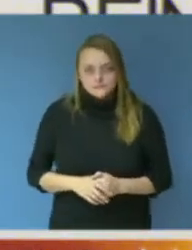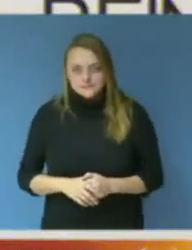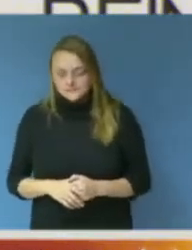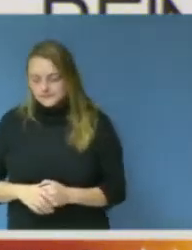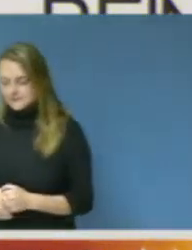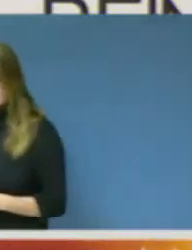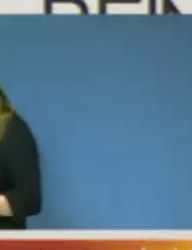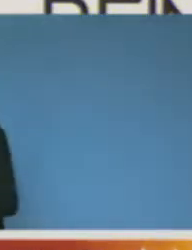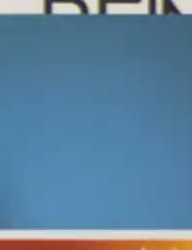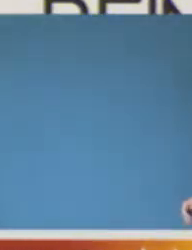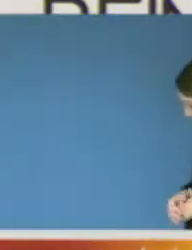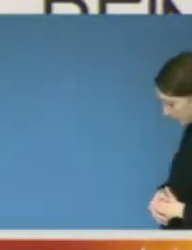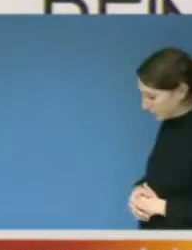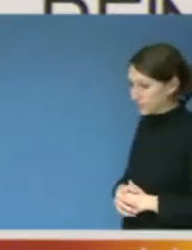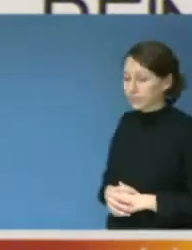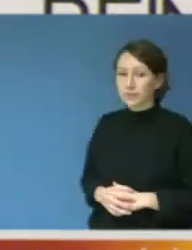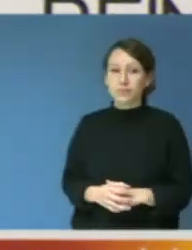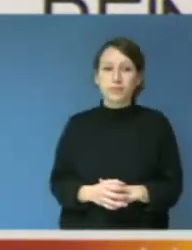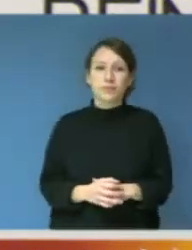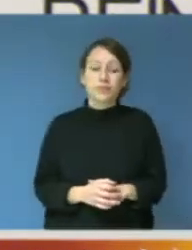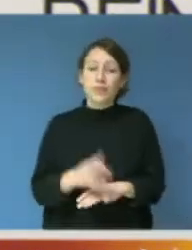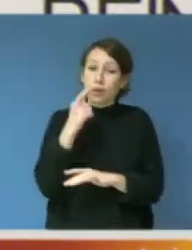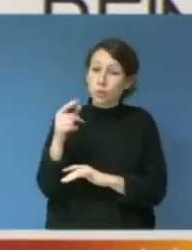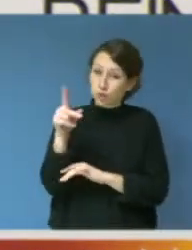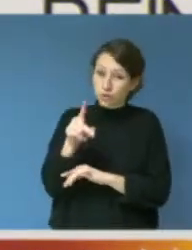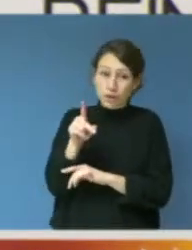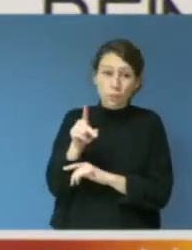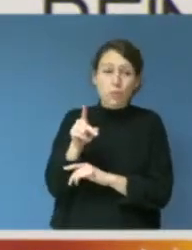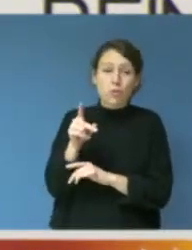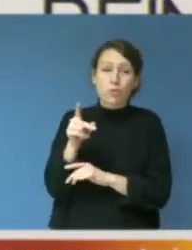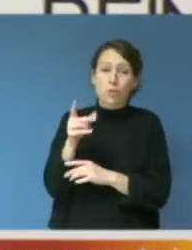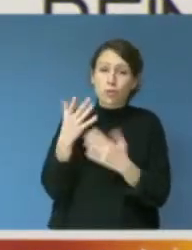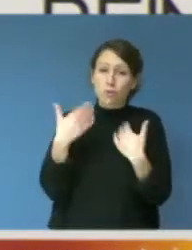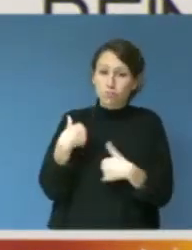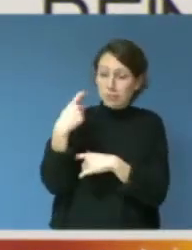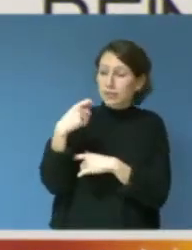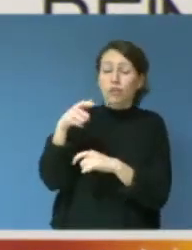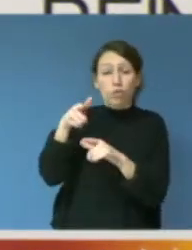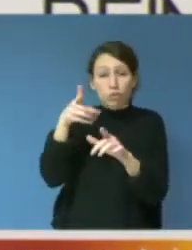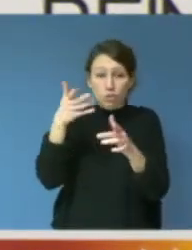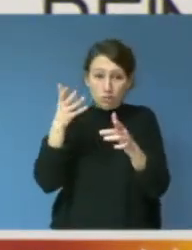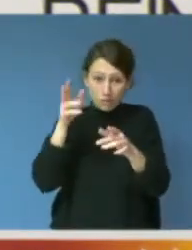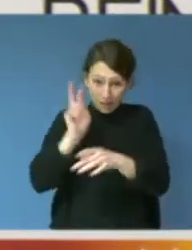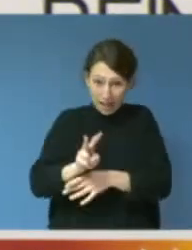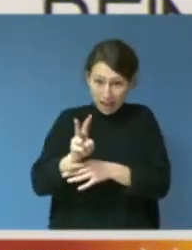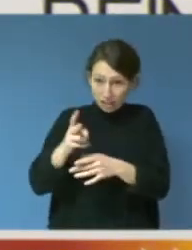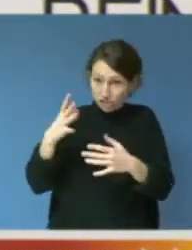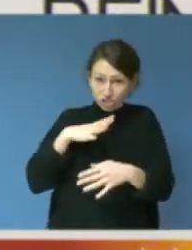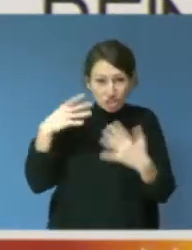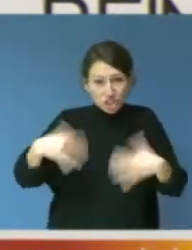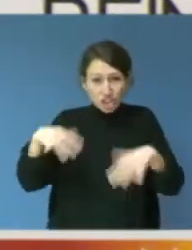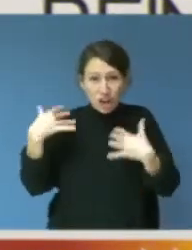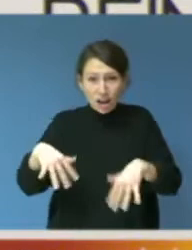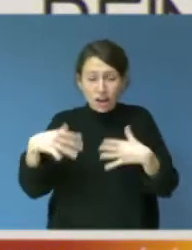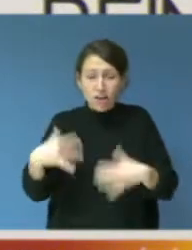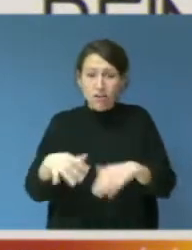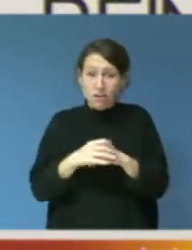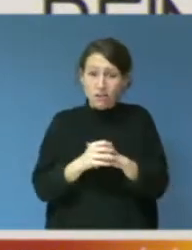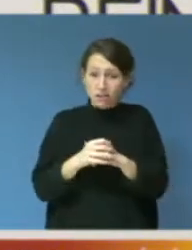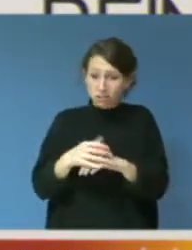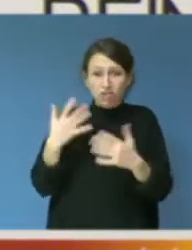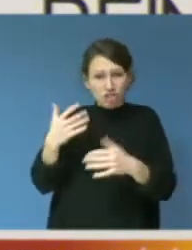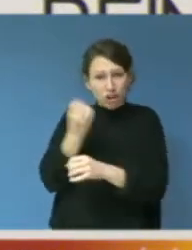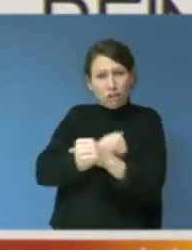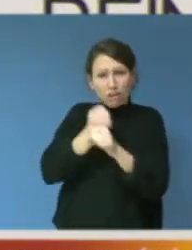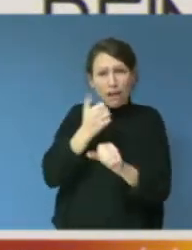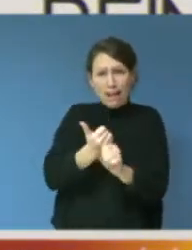c'est un fonds qui existe déjà. En fait, c'est un fonds que nous avons créé au printemps dernier. Ce fonds, il a été mis en place